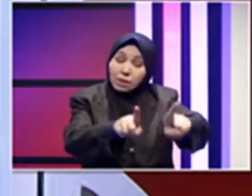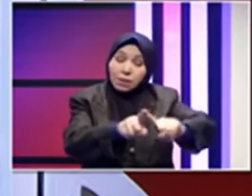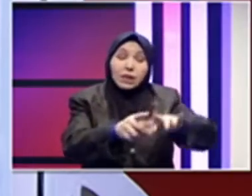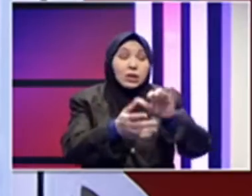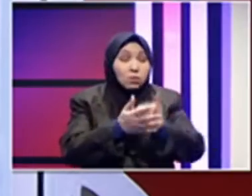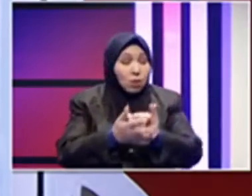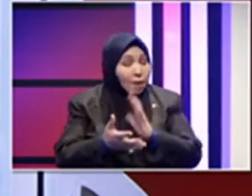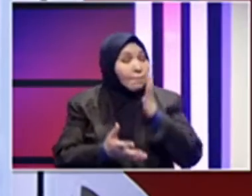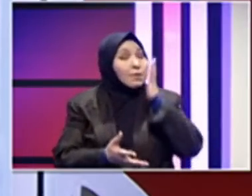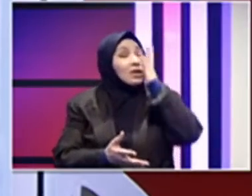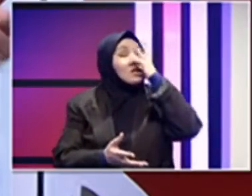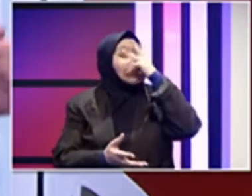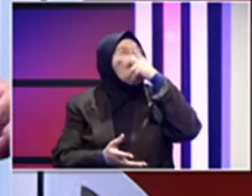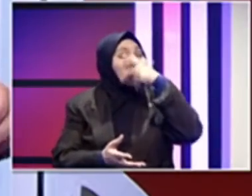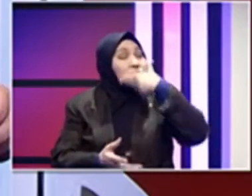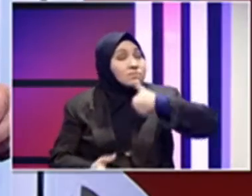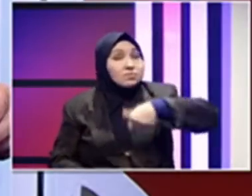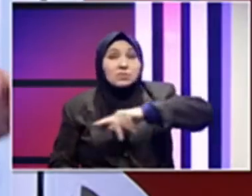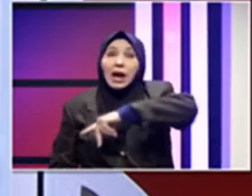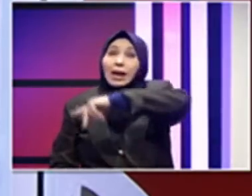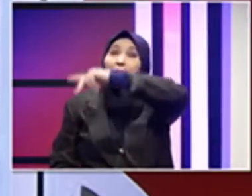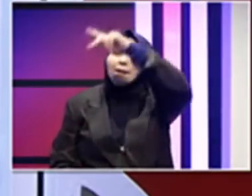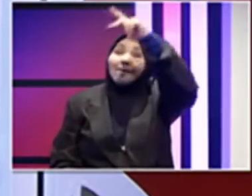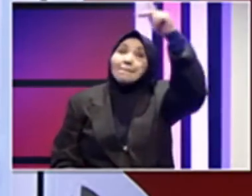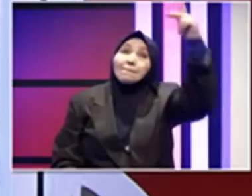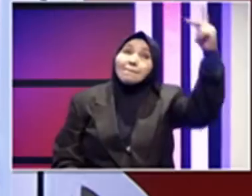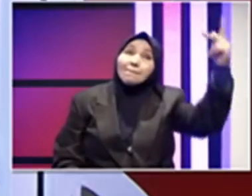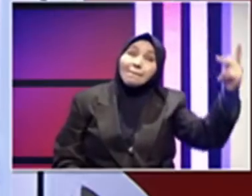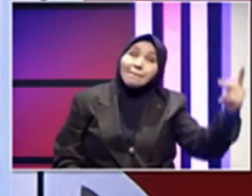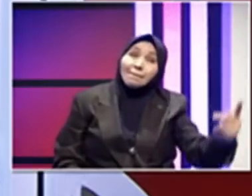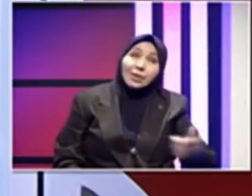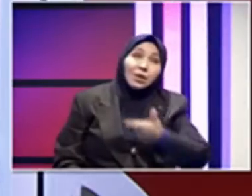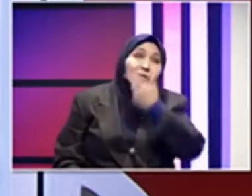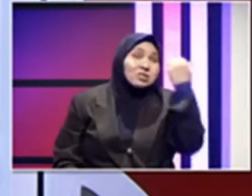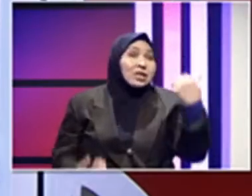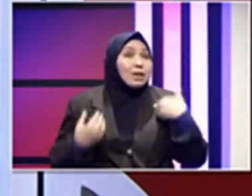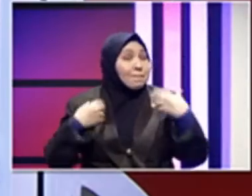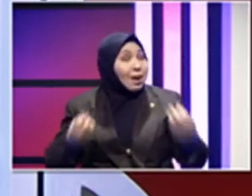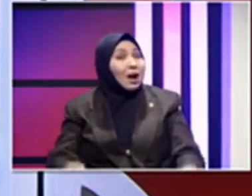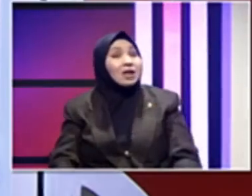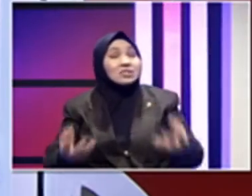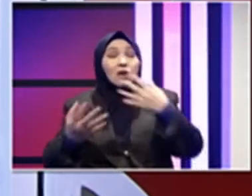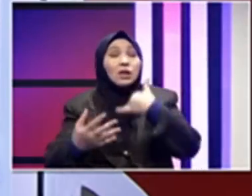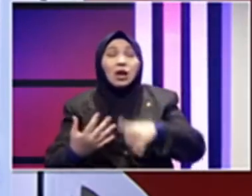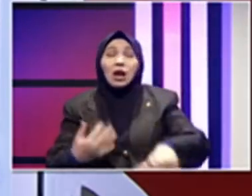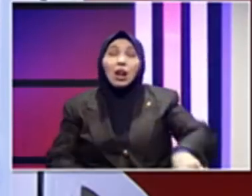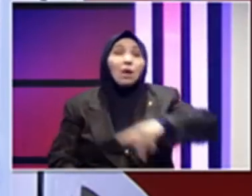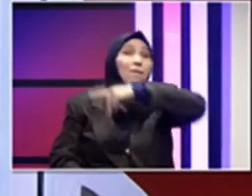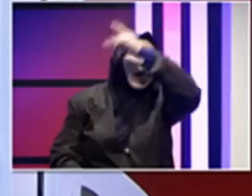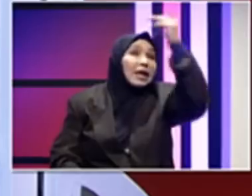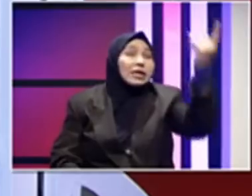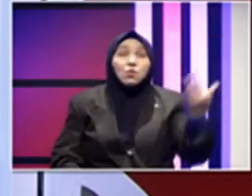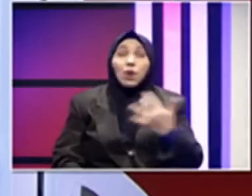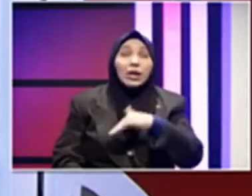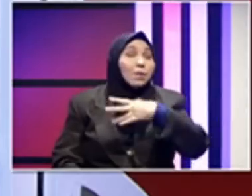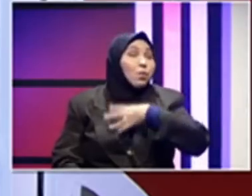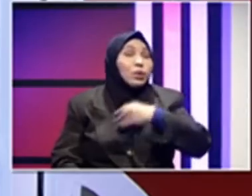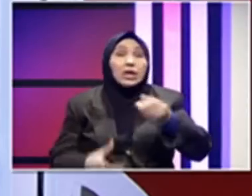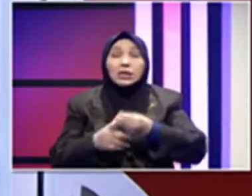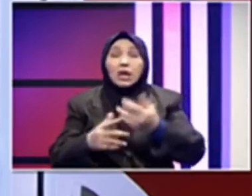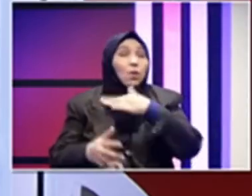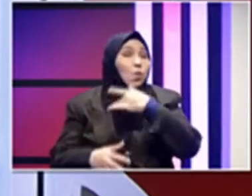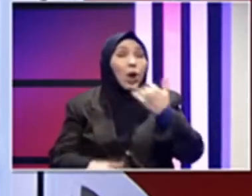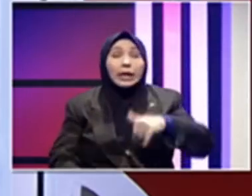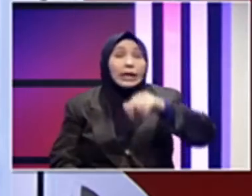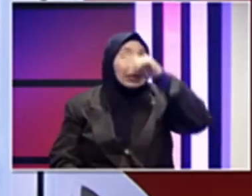yang mencantikkan pelangi. Ustaz kan, pelangi tu cantik tu pasal ada banyak warna. Kalau pelangi warna putih je atau warna hitam saja macam pakai